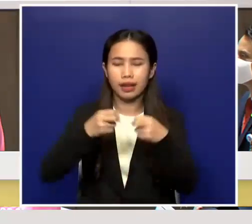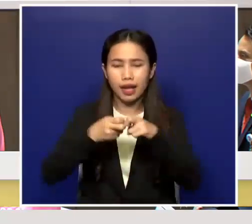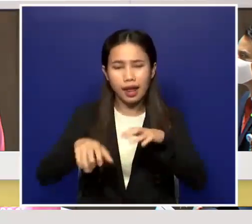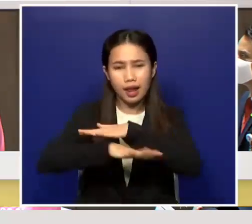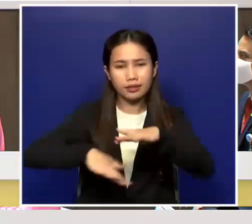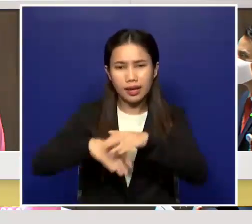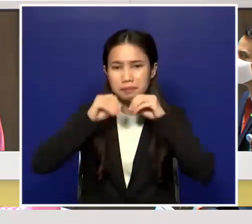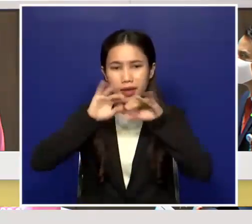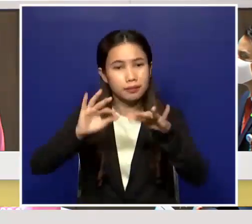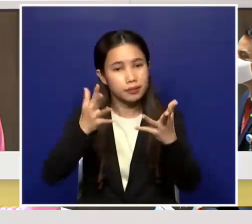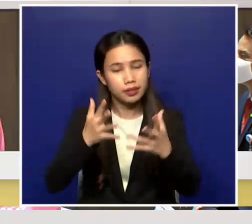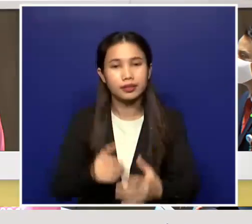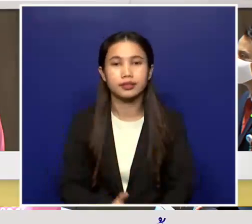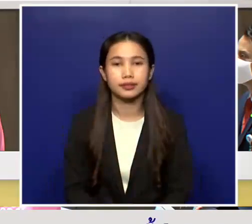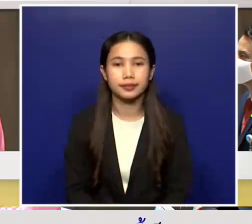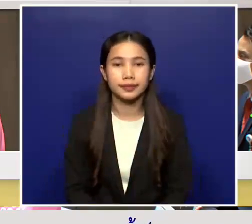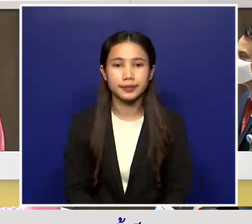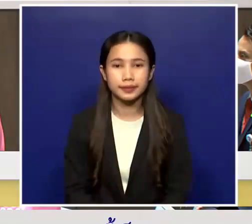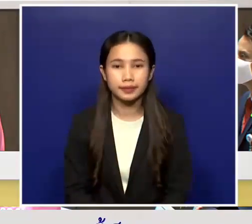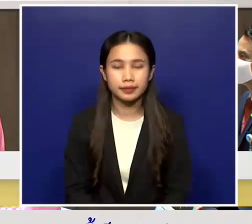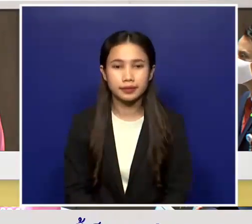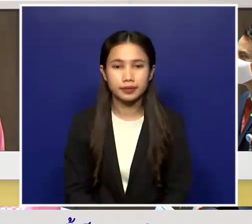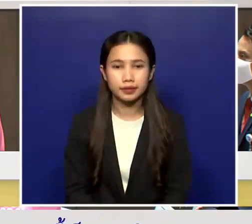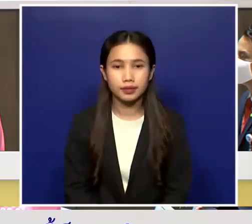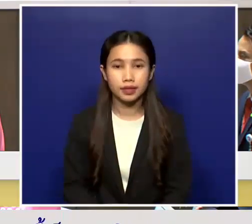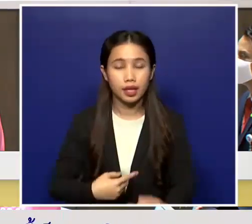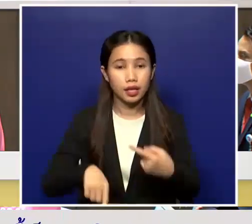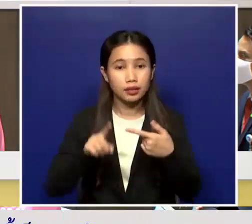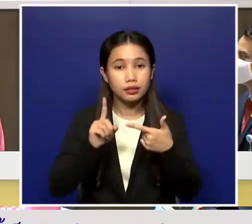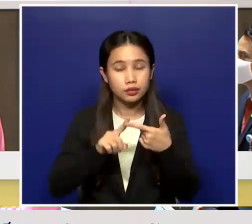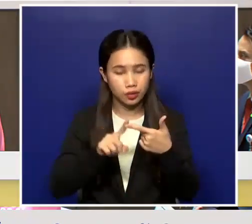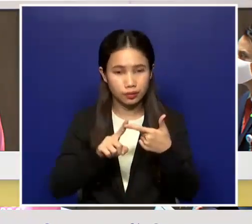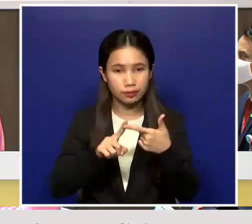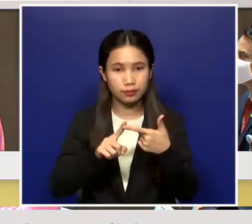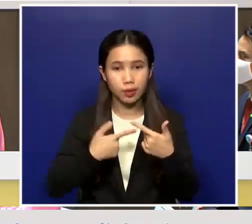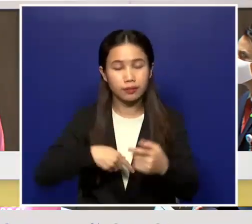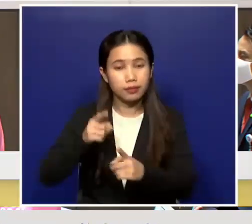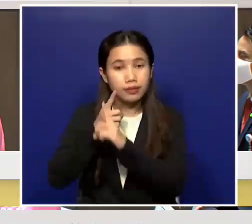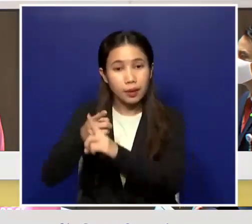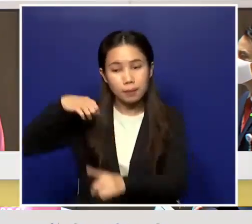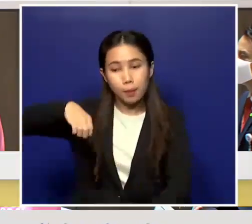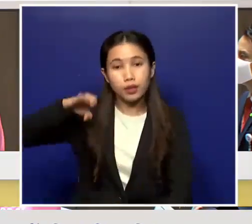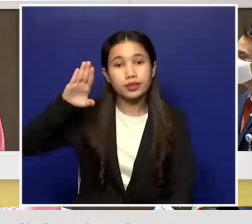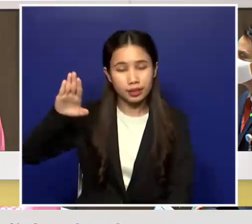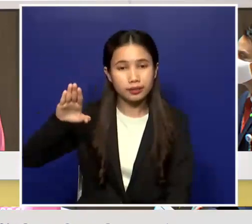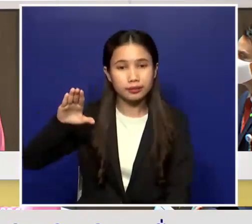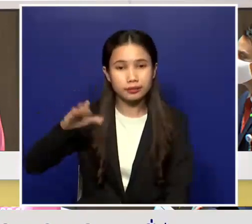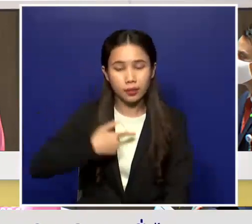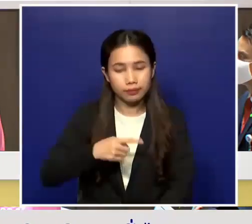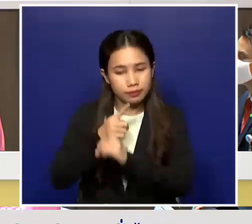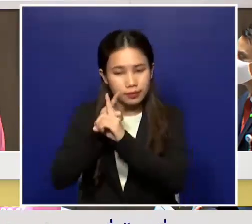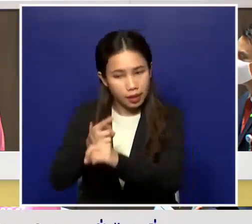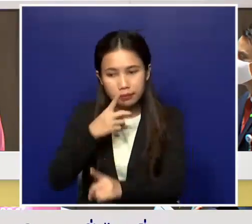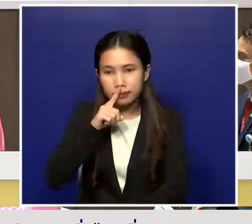อมแฉนะแล้วก็ผมตามไปที่บริษัท Data Gate ที่เป็นคนฟ้องผมด้วยนะเขาบอกว่าอะไร